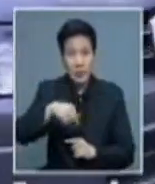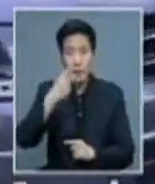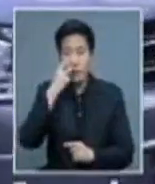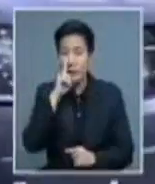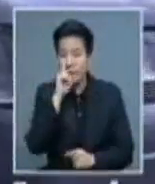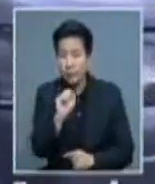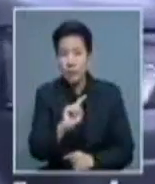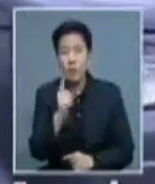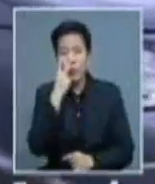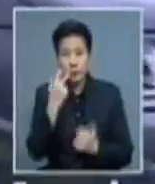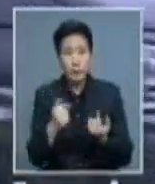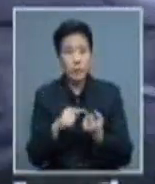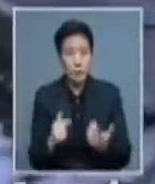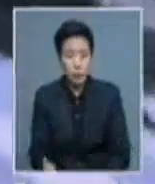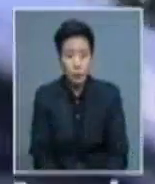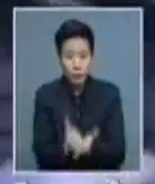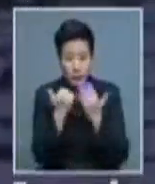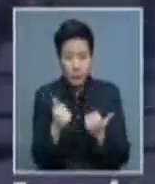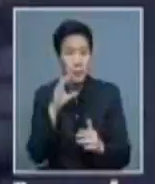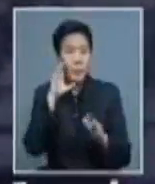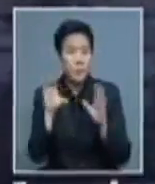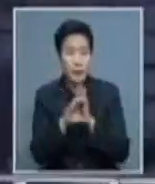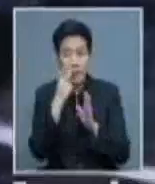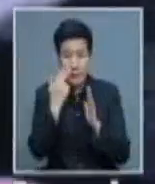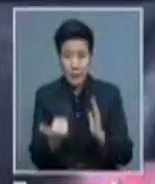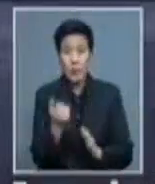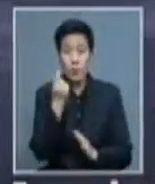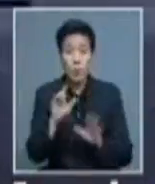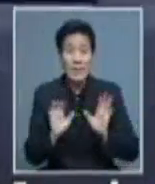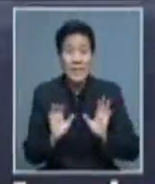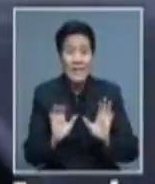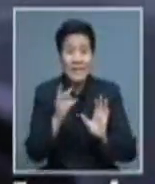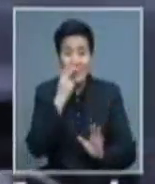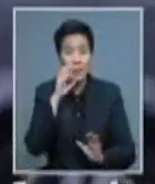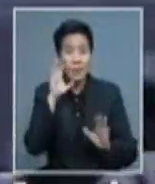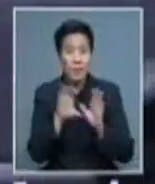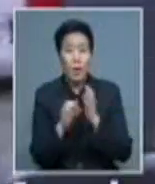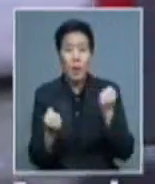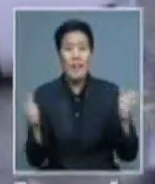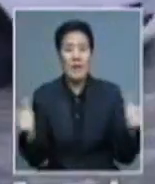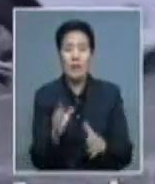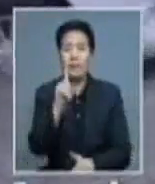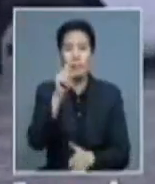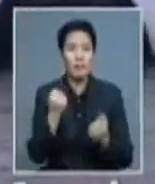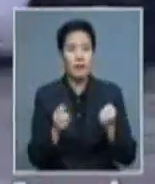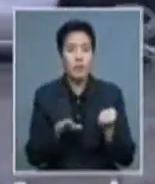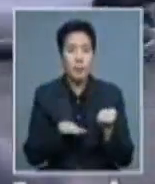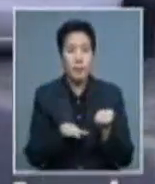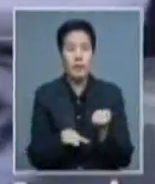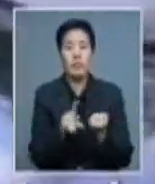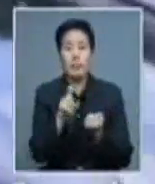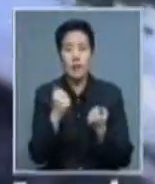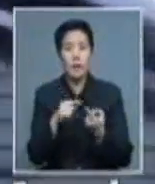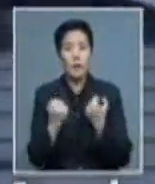สังเกตได้เห็นนะคะว่ามีการช่วยเหลือนะอย่างภาพเนี้ยค่ะที่คุณผู้ชมเห็นอยู่นะคะแล้วก็รถเล็กเนี่ยค่ะไม่สามารถที่จะเคลื่อนตัวได้เร็ว